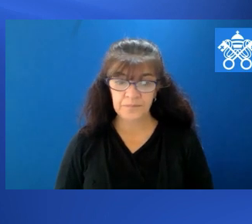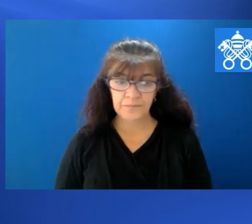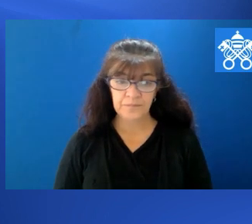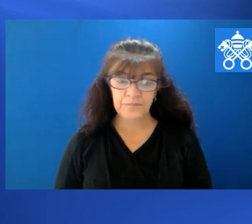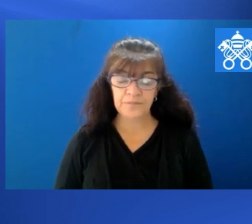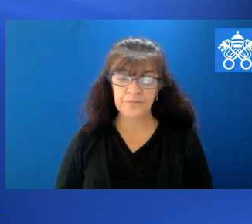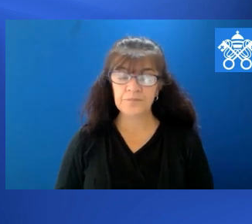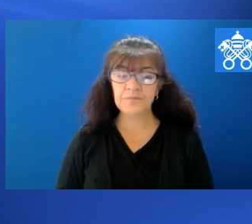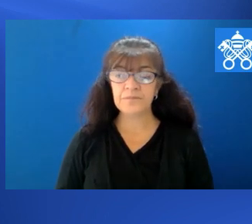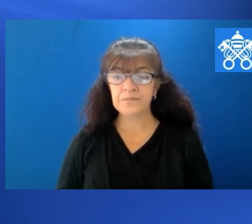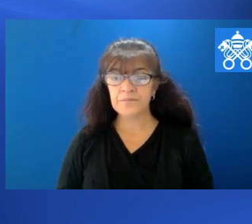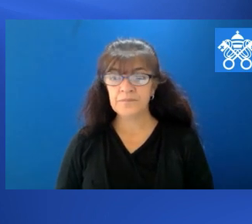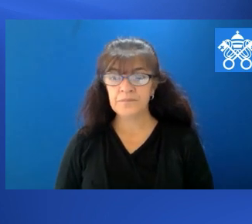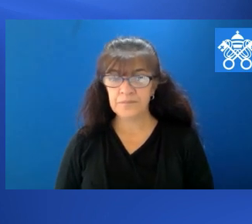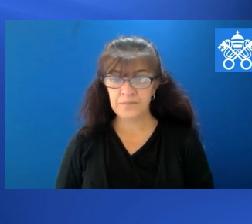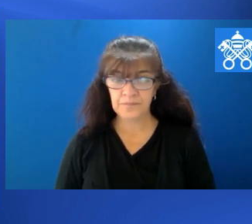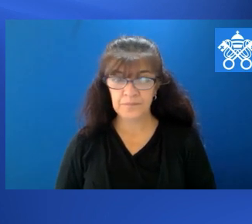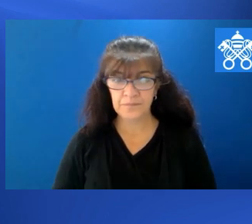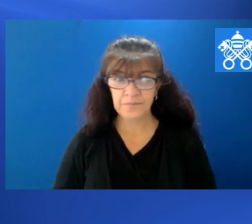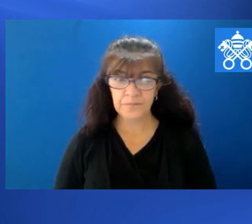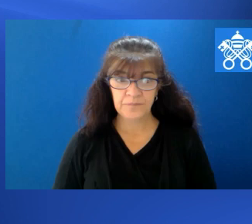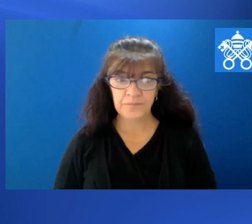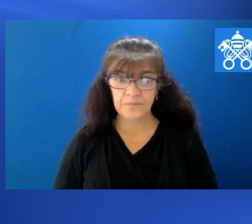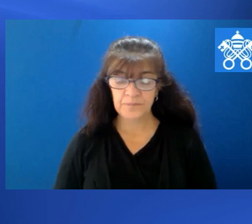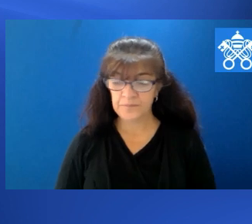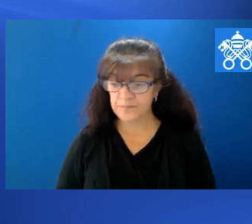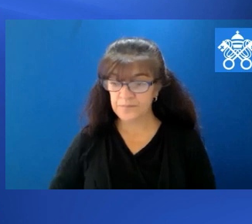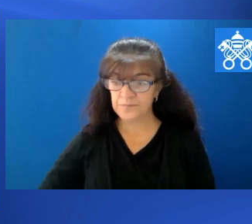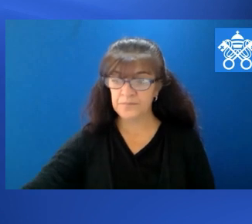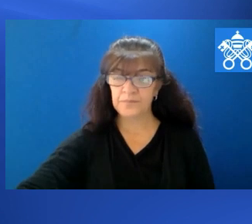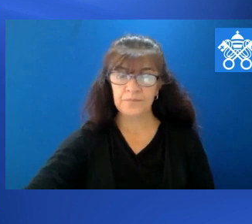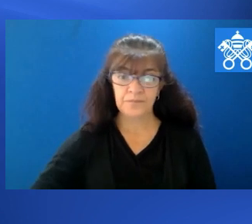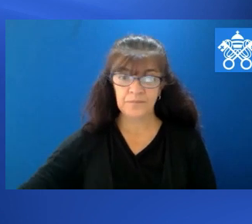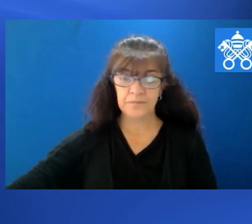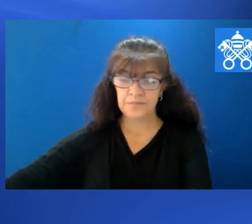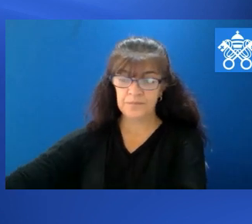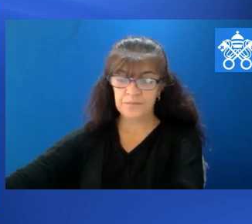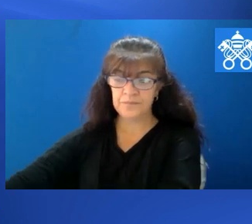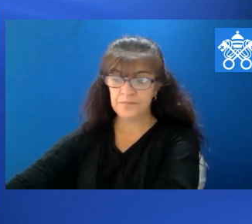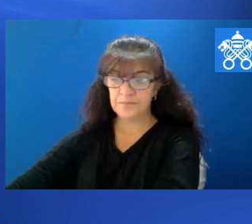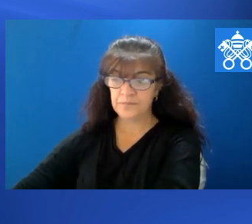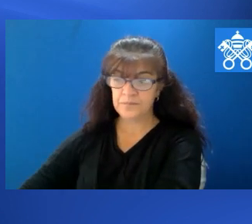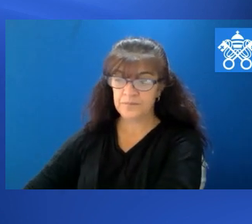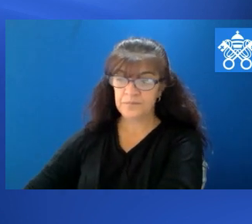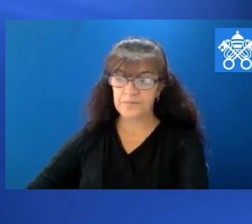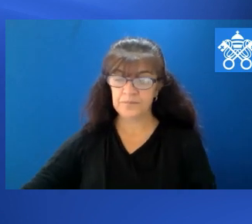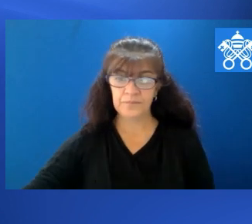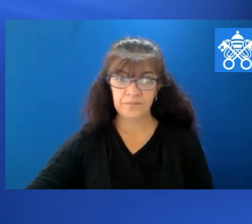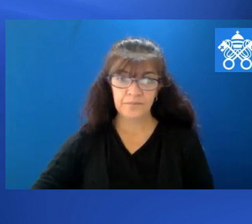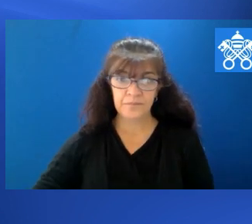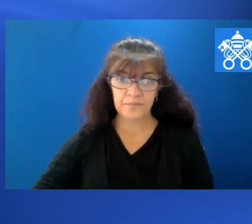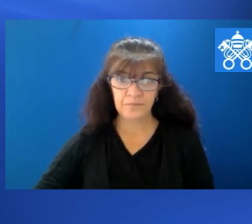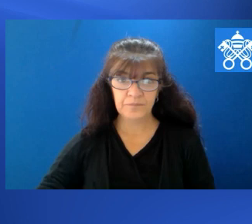في نهاية هذه المقابلة سنرتل معاً صلاة الأبانا باللغة اللاتينية،